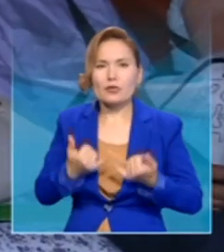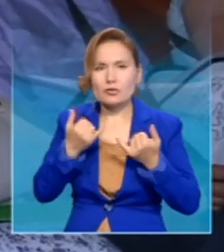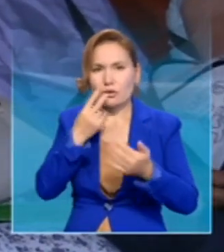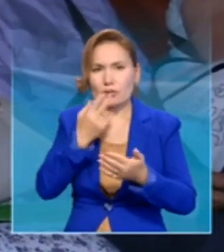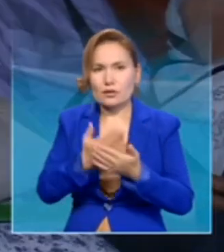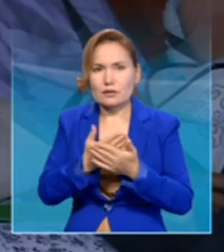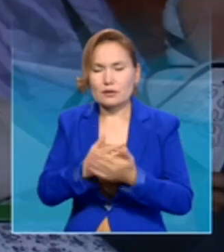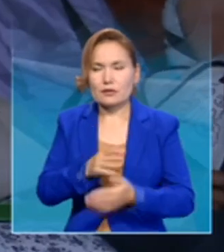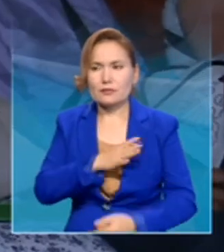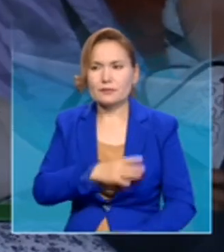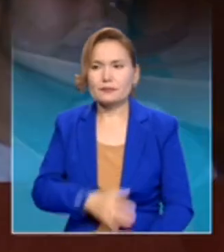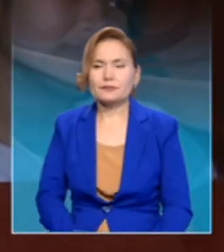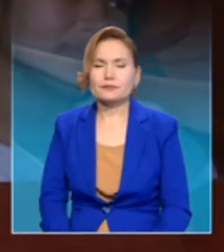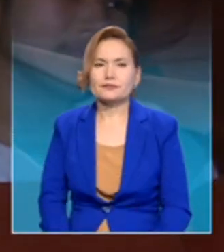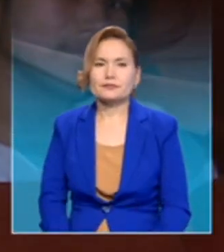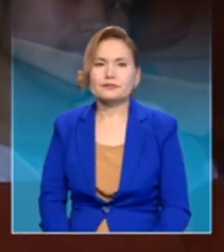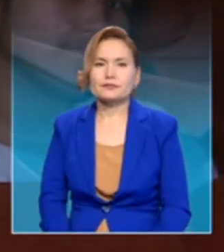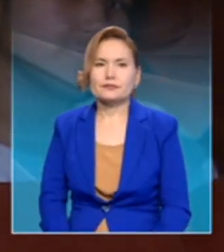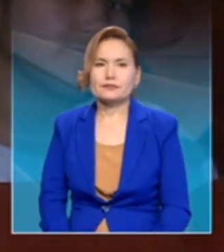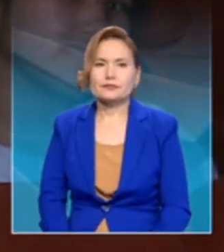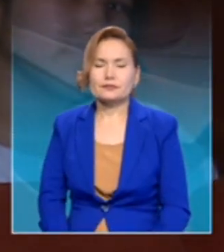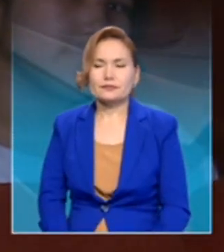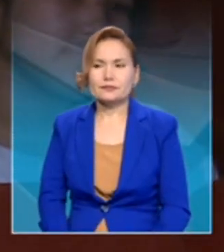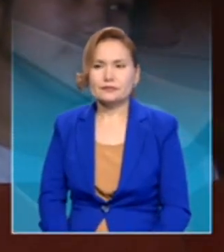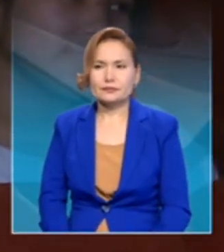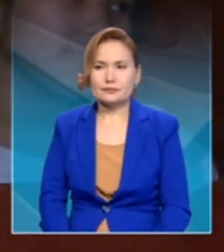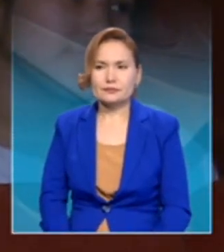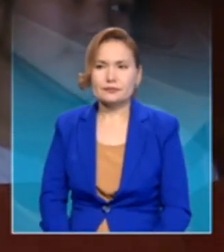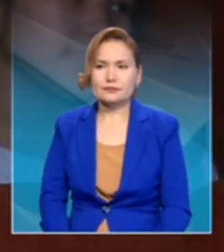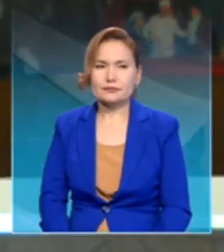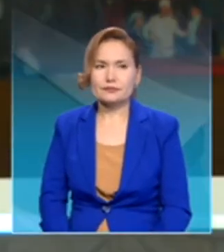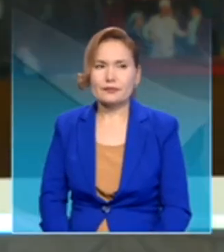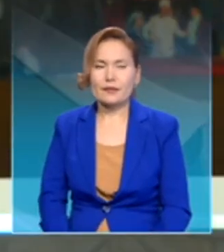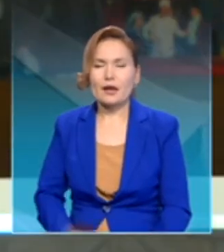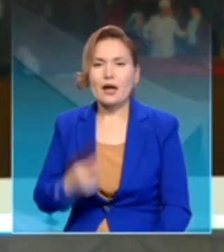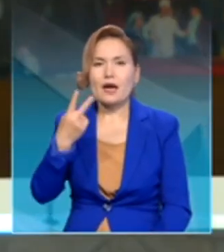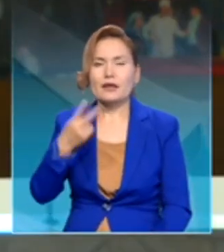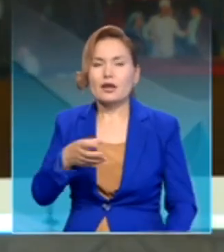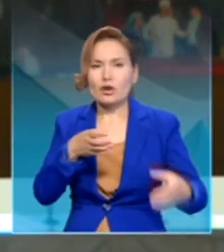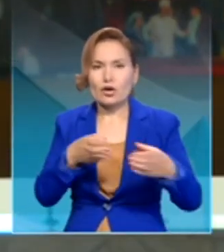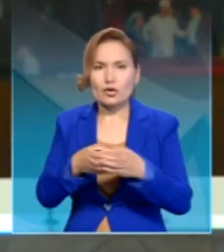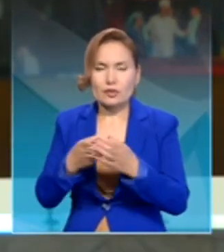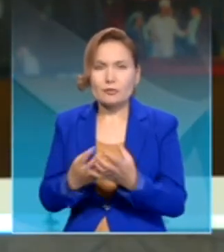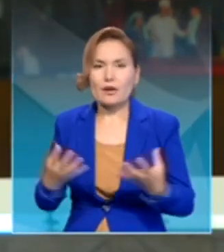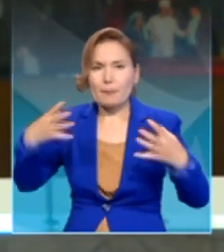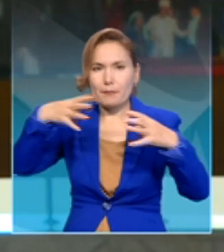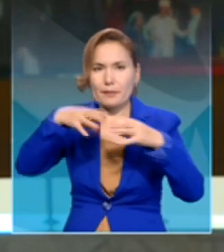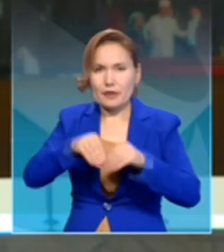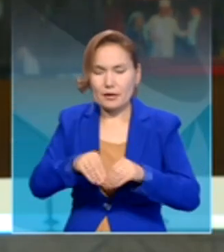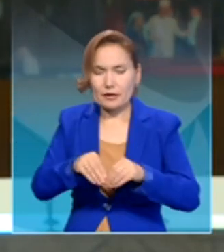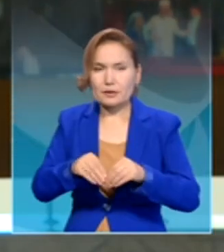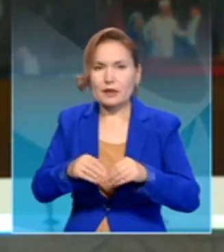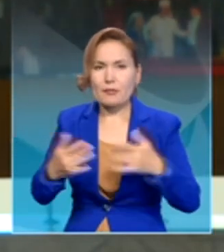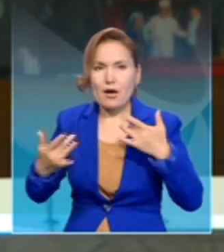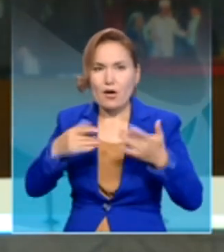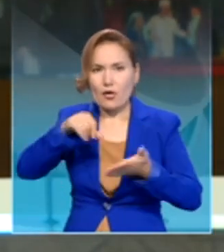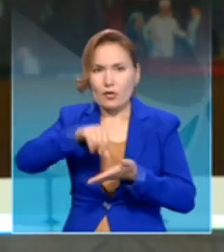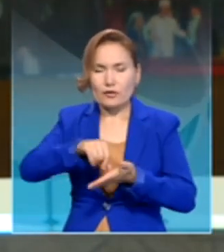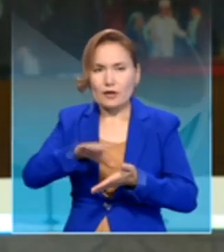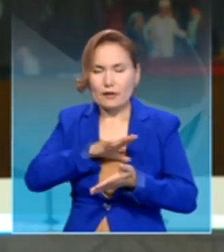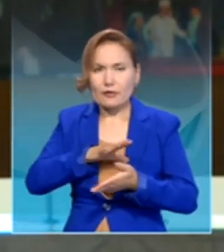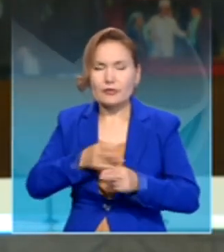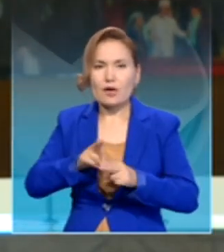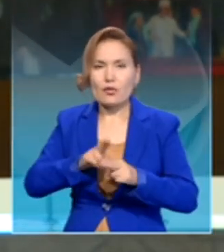батылдықтың үлгісі іспетті дейді режиссер. Екі ұжымды біріктіріп қойдым, филармония және